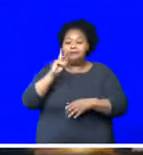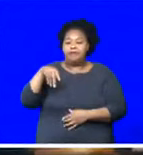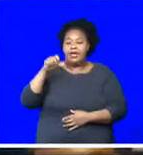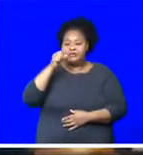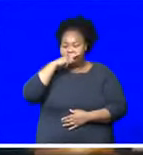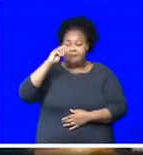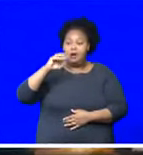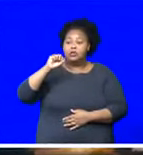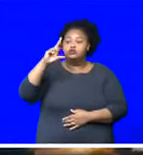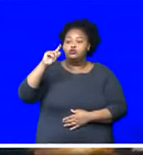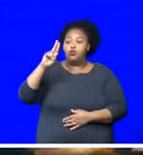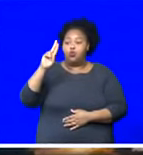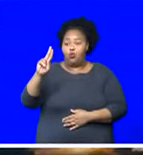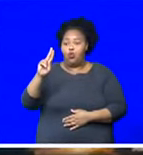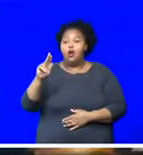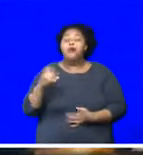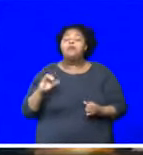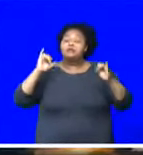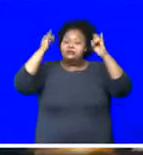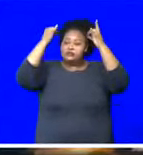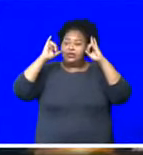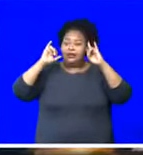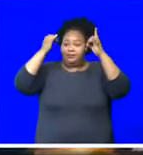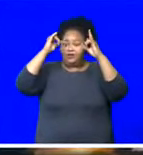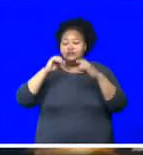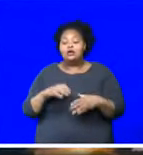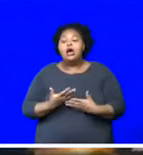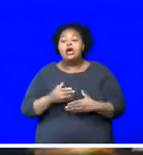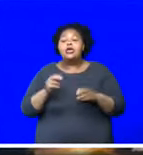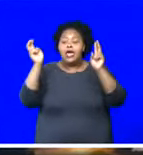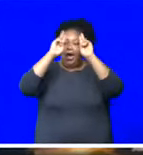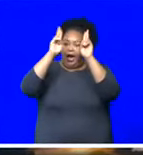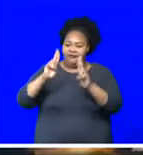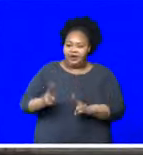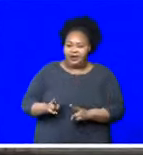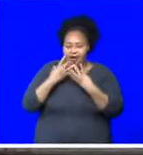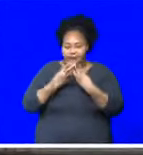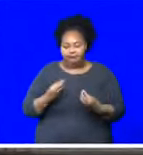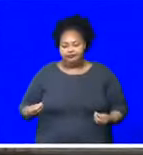lekwanzisa lwati ngebumcoka becinisekisa inhlala kahle emthwana wase-Afrika.